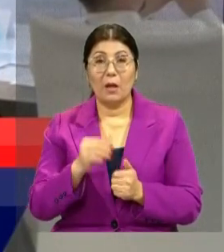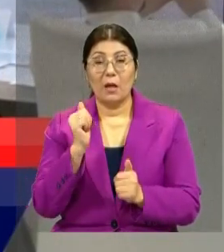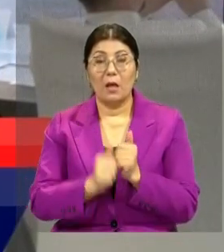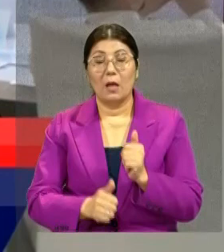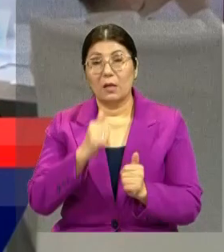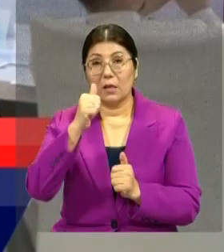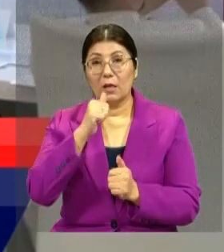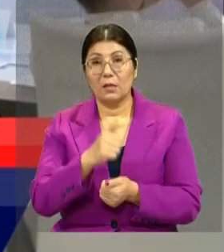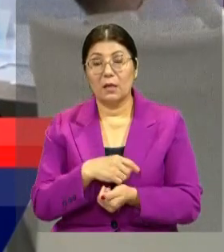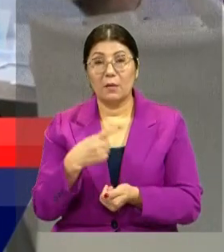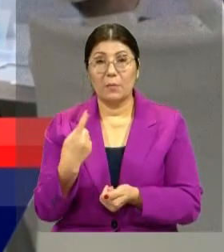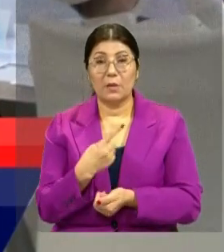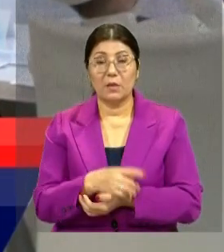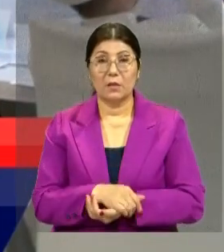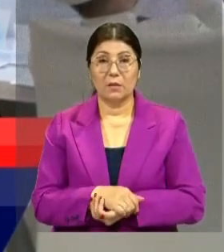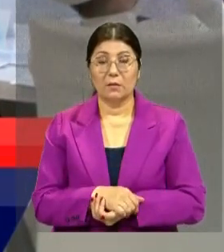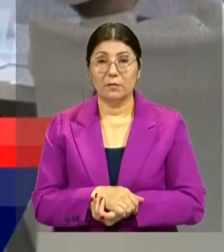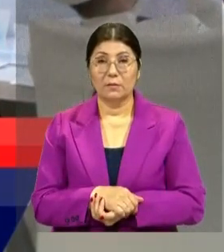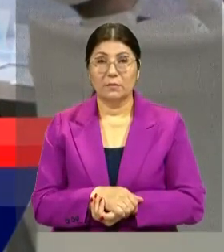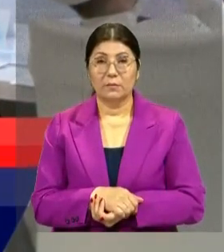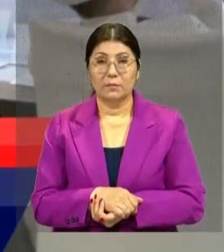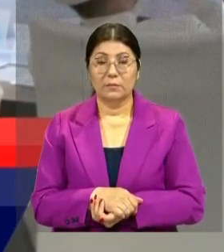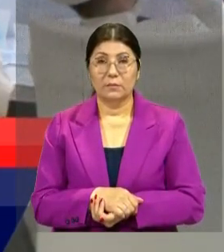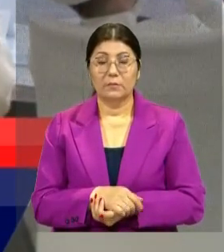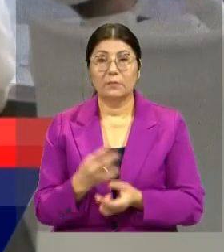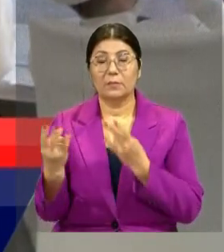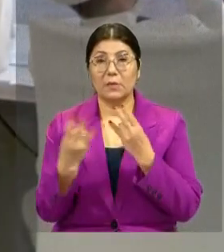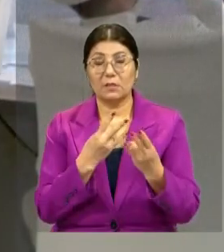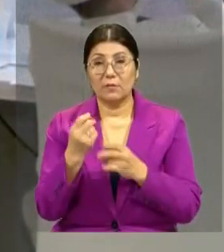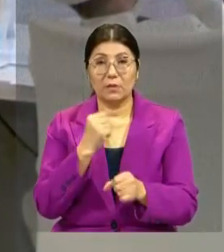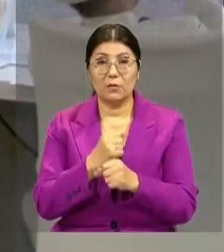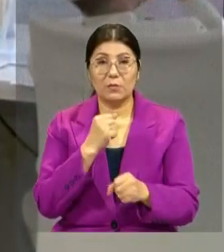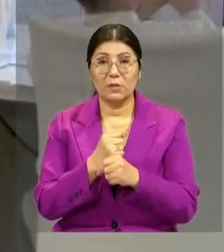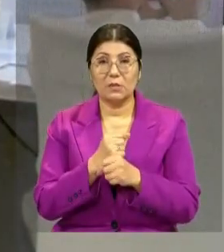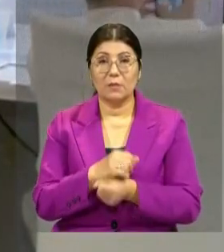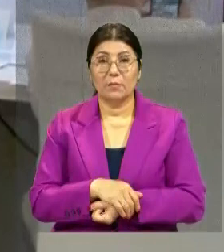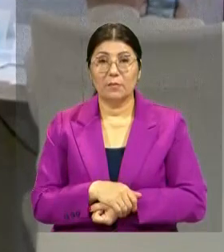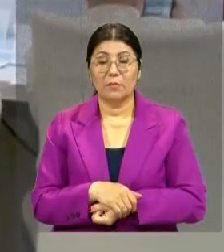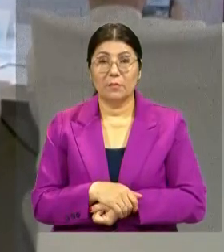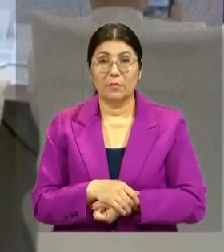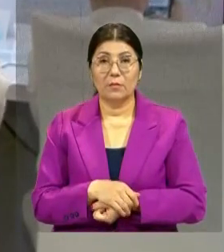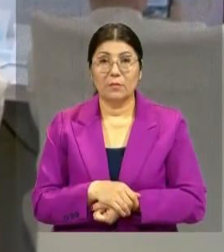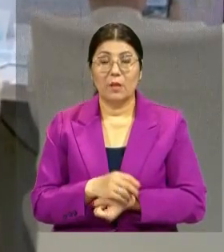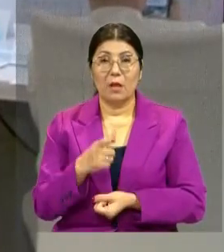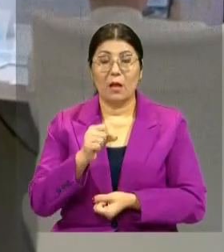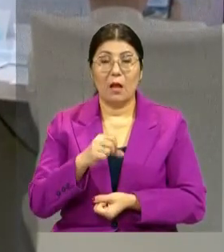ең кемі бір жат ағым мүшесімен жұмыс жасап, оны ханафи